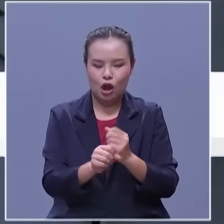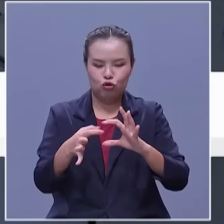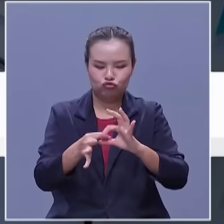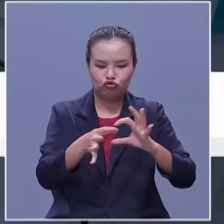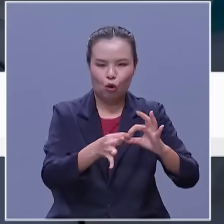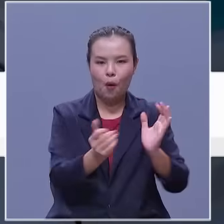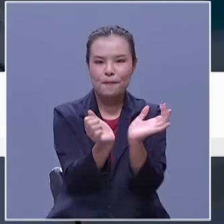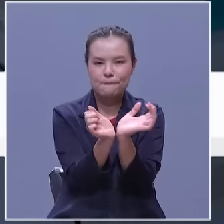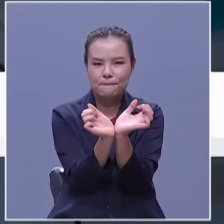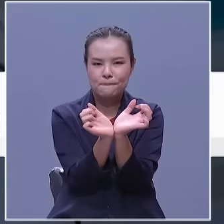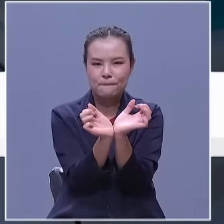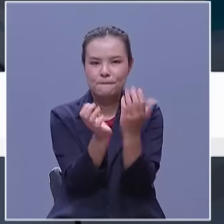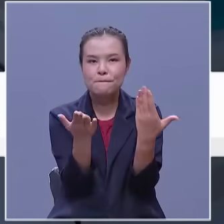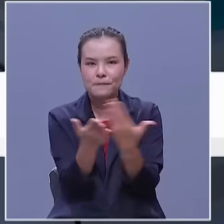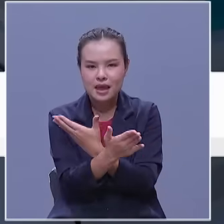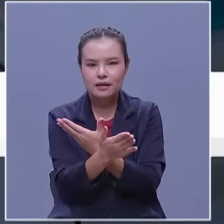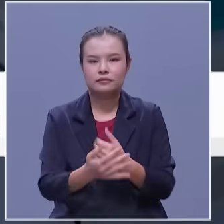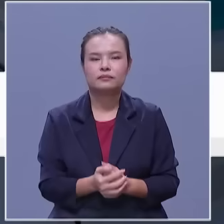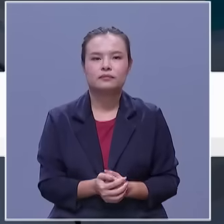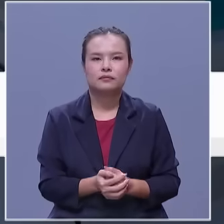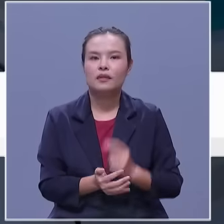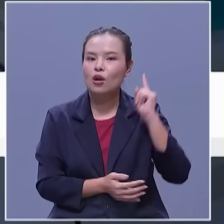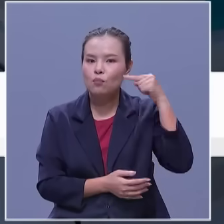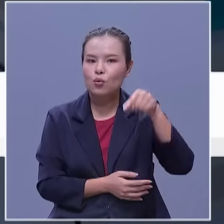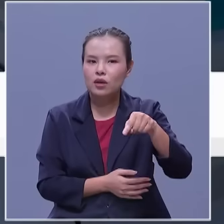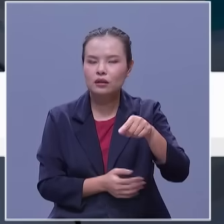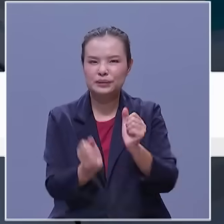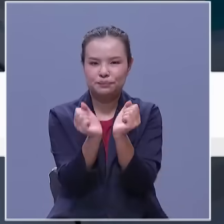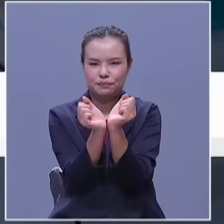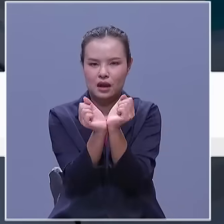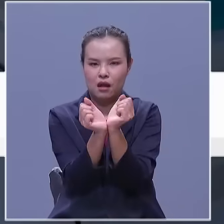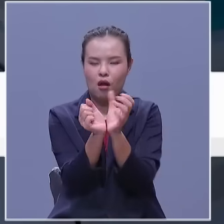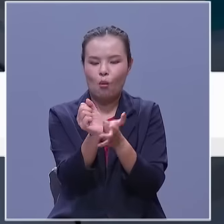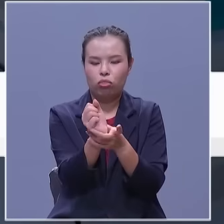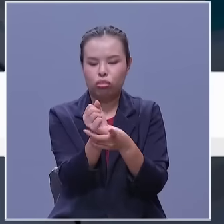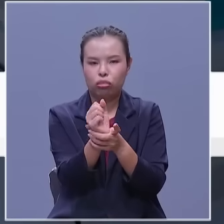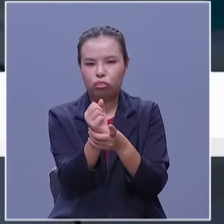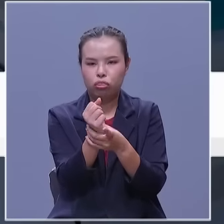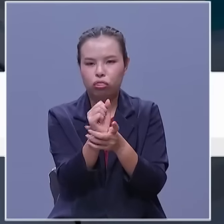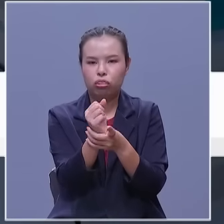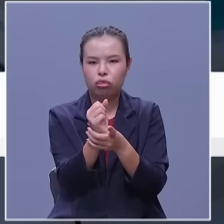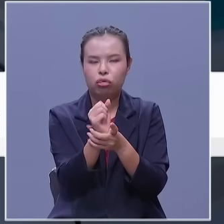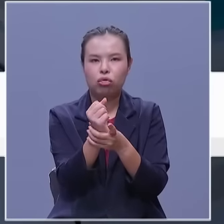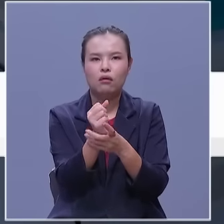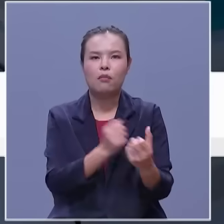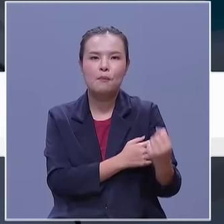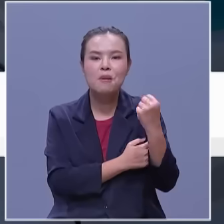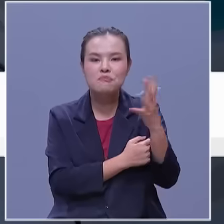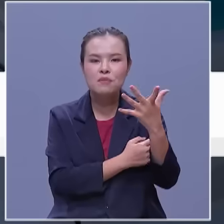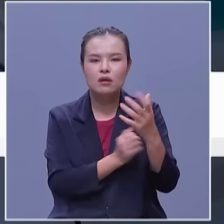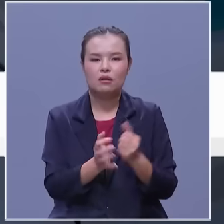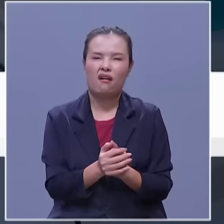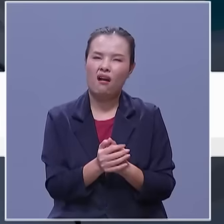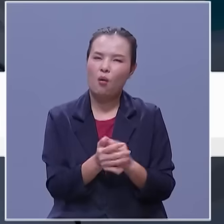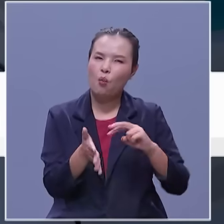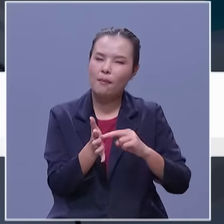พอเปลี่ยนปุ๊บไหมบอกว่านี่คือพันธนาการแบบหลวมมากๆครับก็พยายามจะจินตนาการว่ามันมันคืออะไร